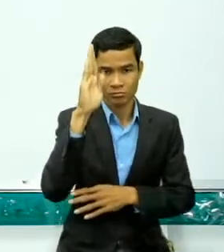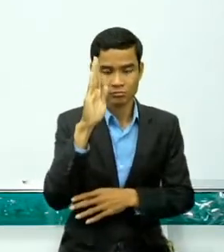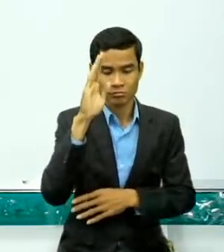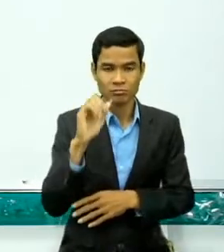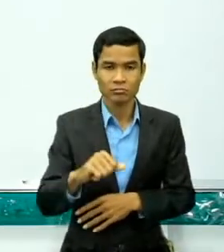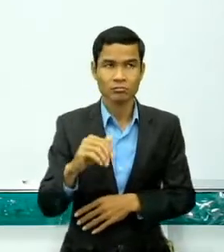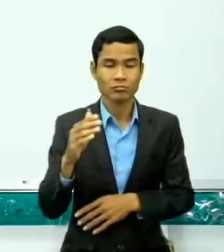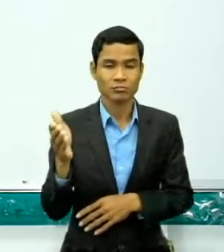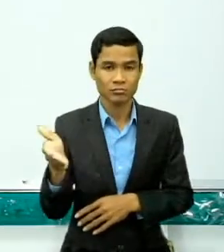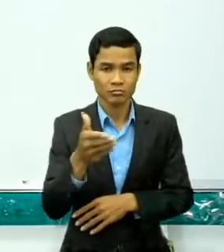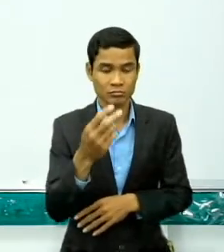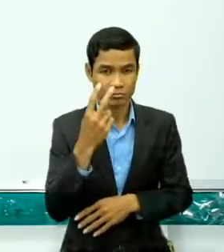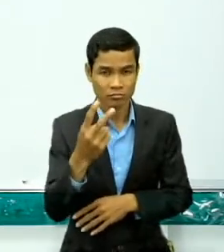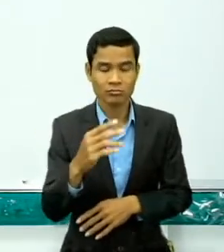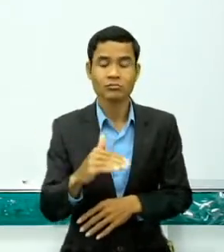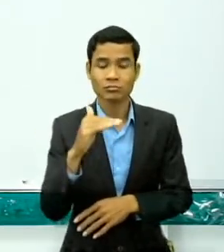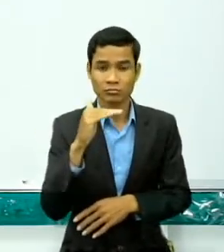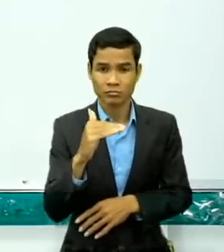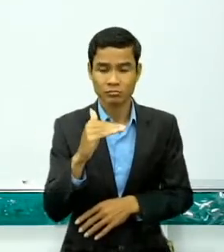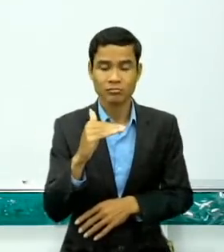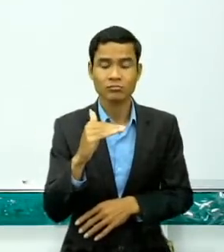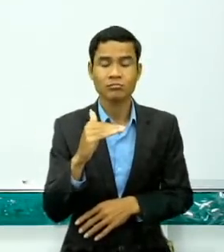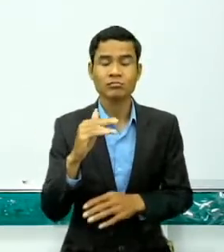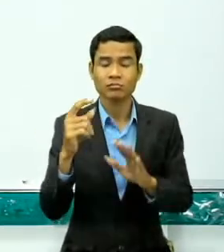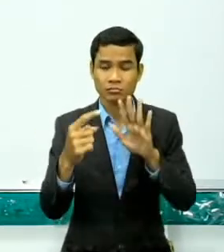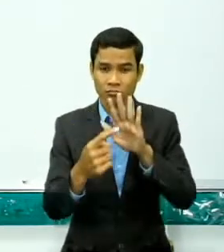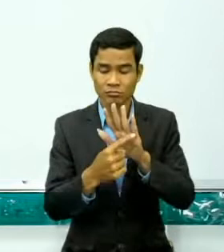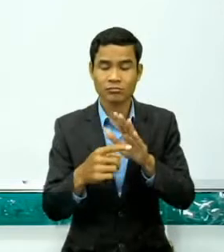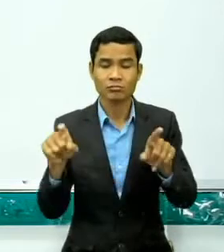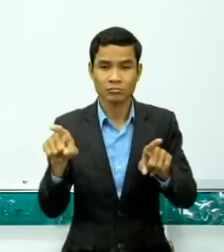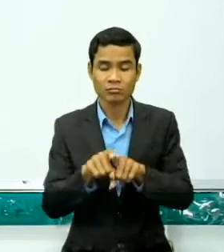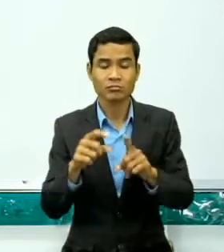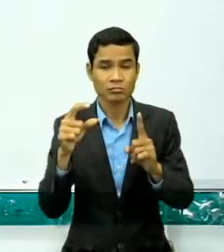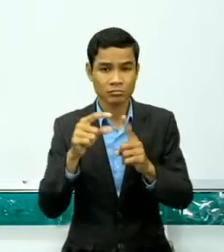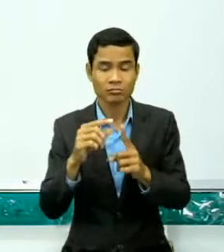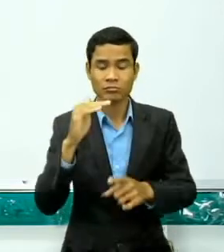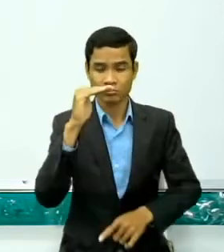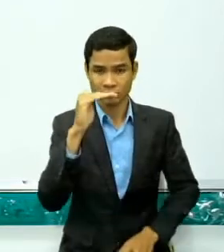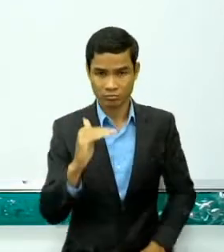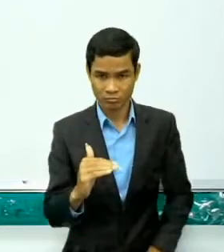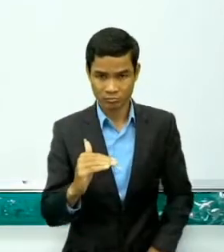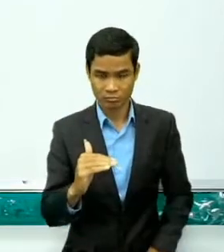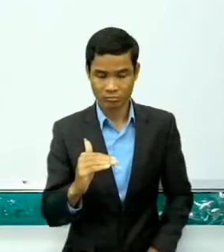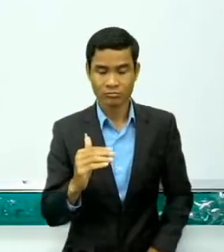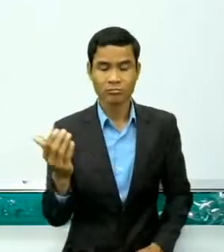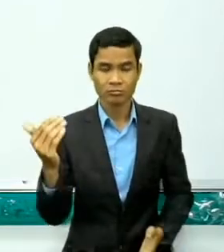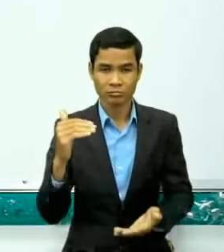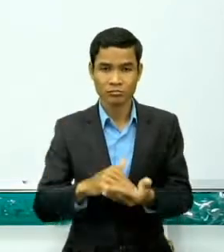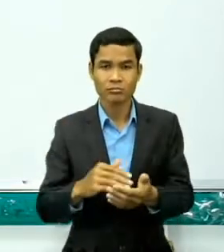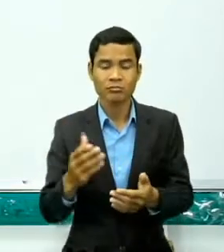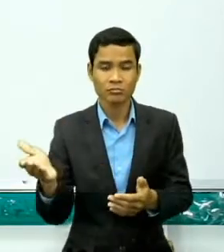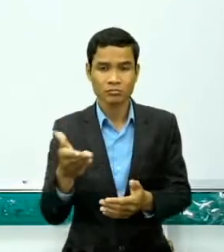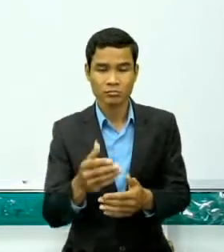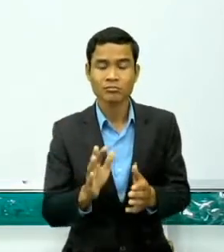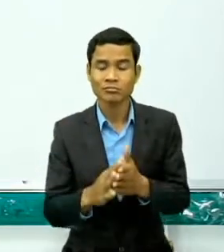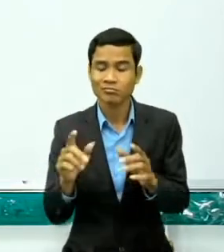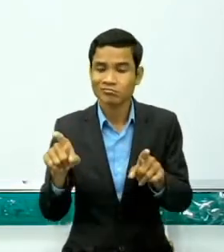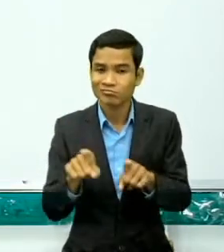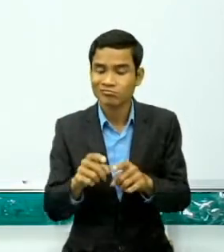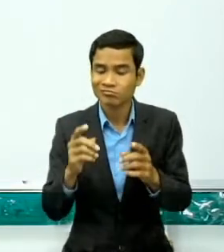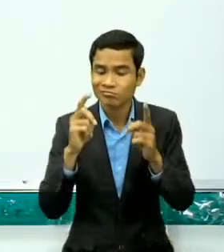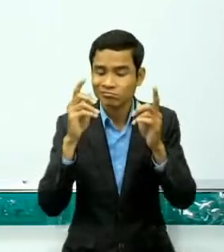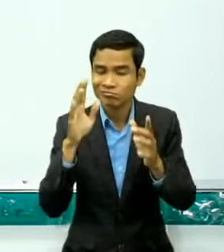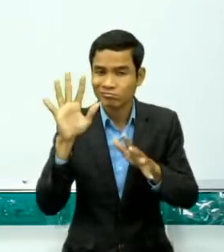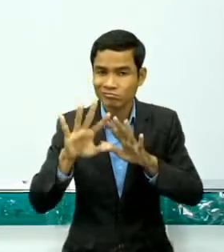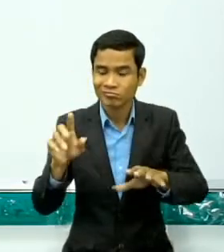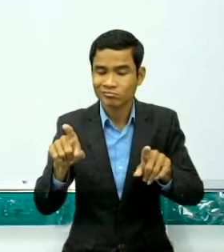ឥឡូវកូនចាំមើលទាំងអស់គ្នាស្រាក់អឺដូចជាពាក្យតឿចាកូនមើលម្ដងទៀតណាកូនដាក់ដៃដូចអ្នកគ្រូកូនមើ